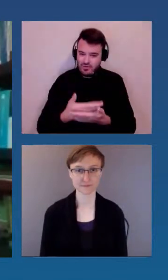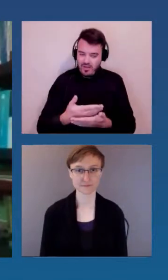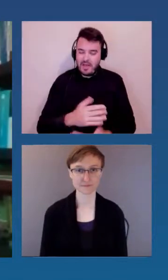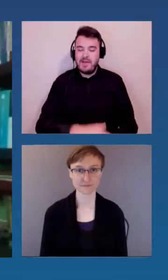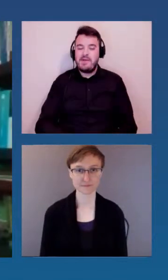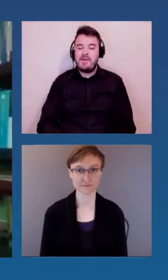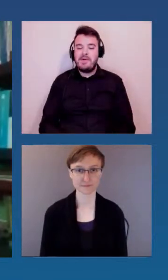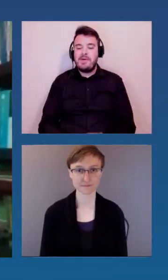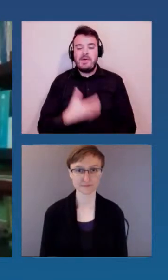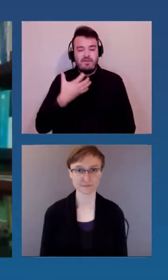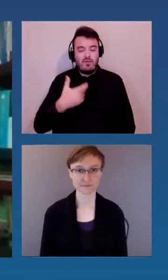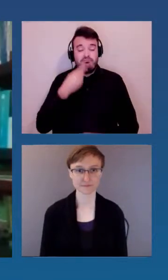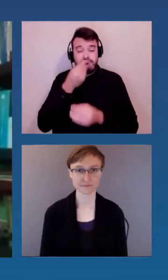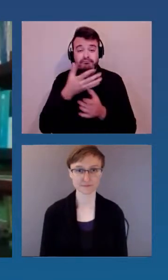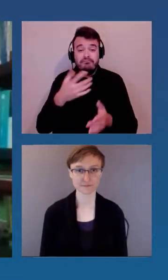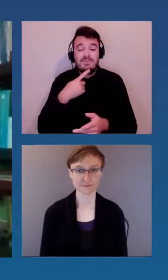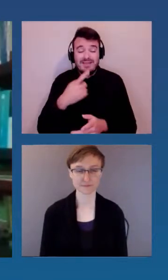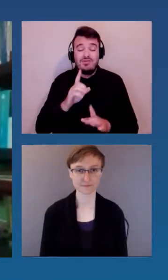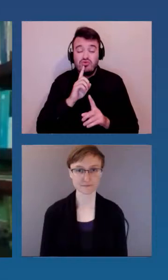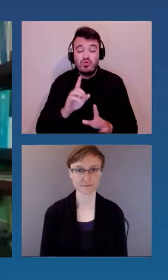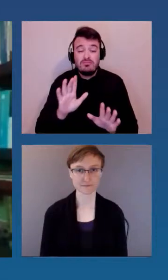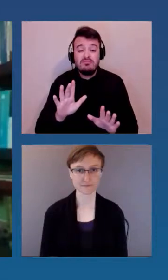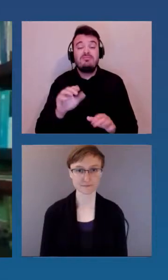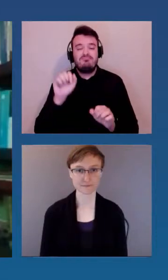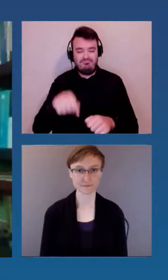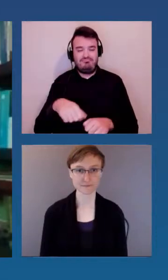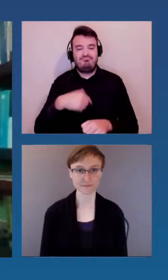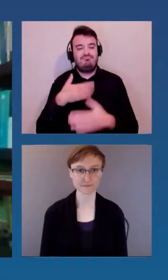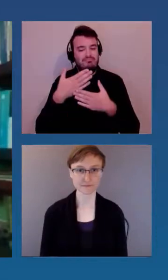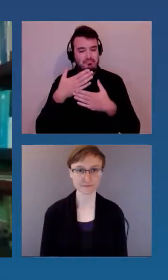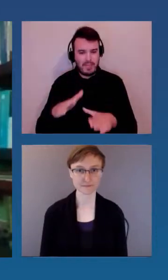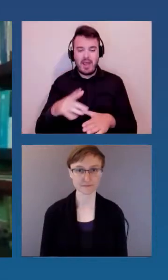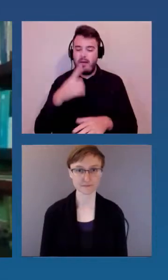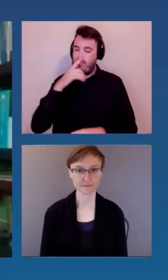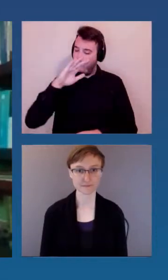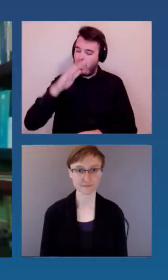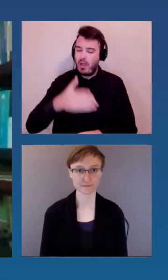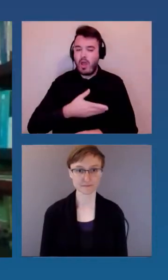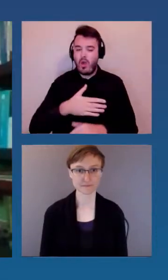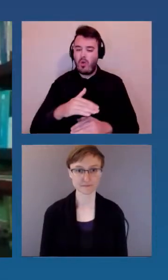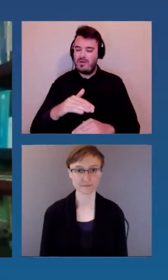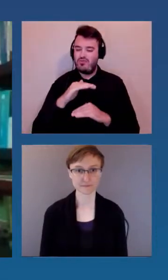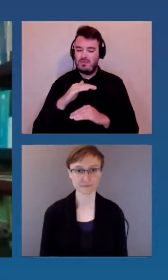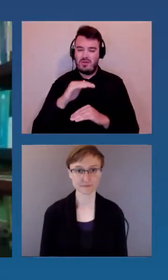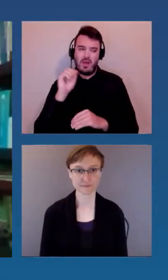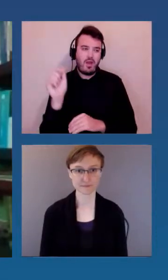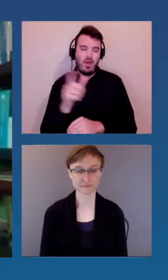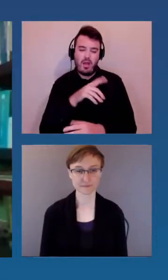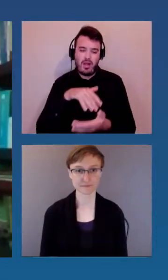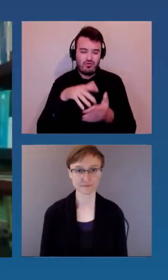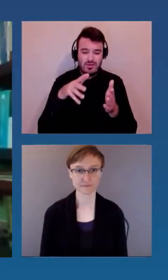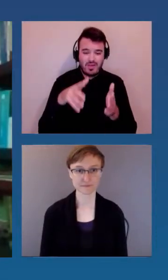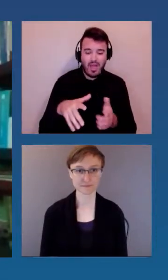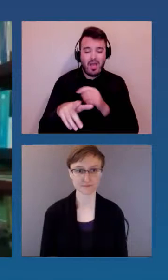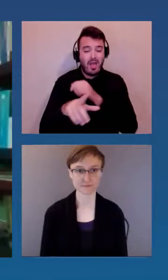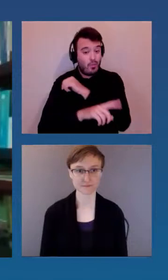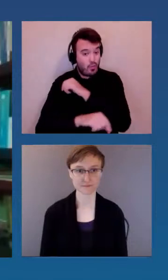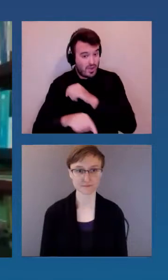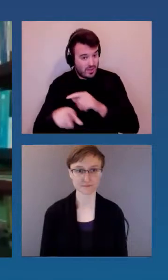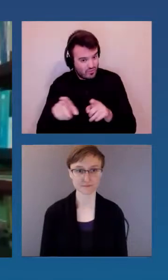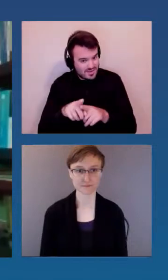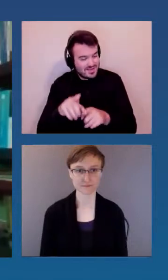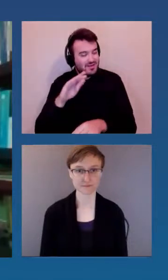pas se voir en personne. Donc, je dis, le monde a changé, la Cité aussi. Et ce qui a changé